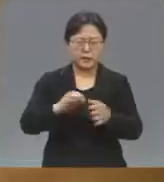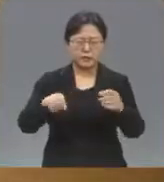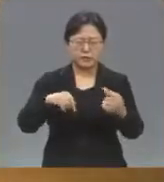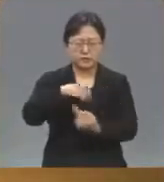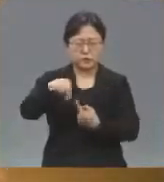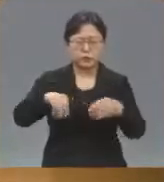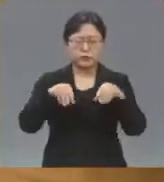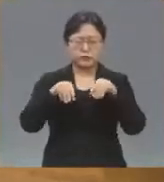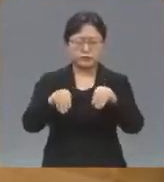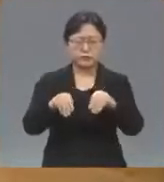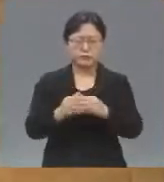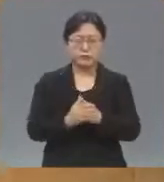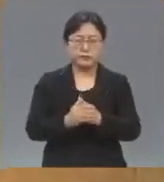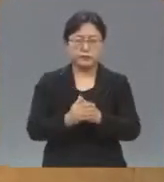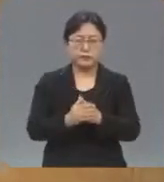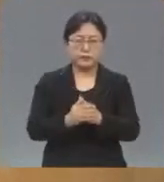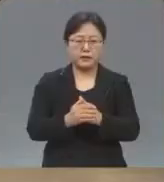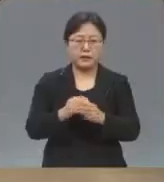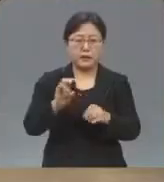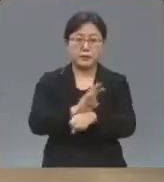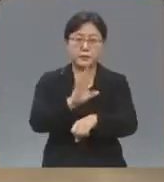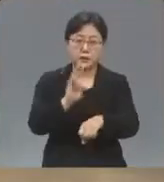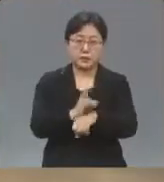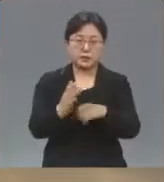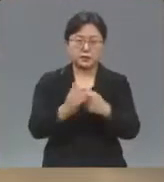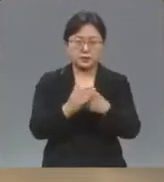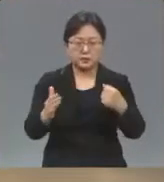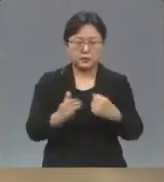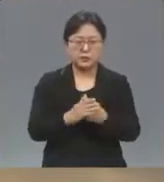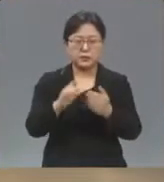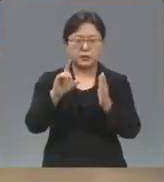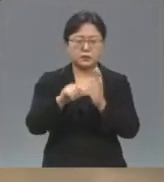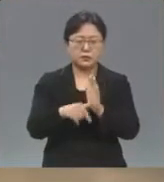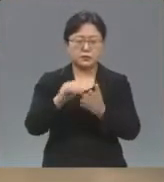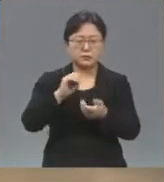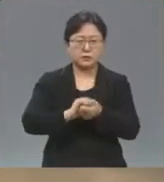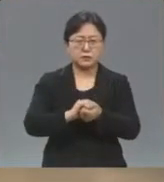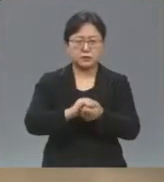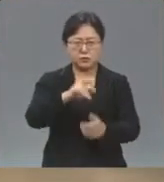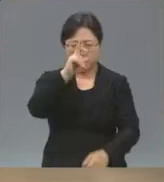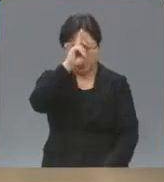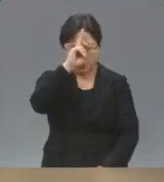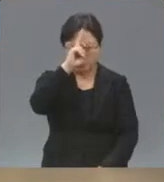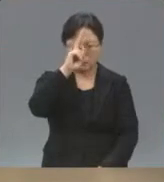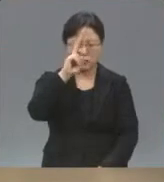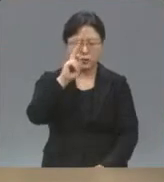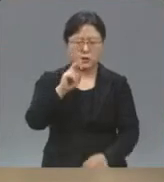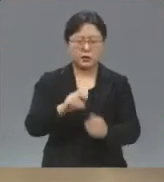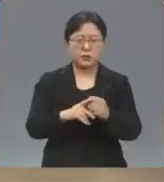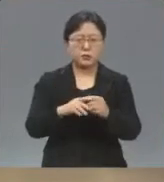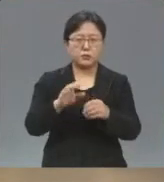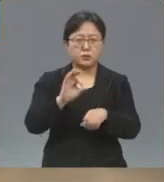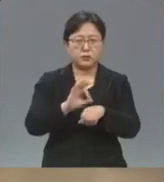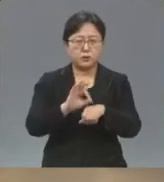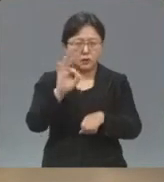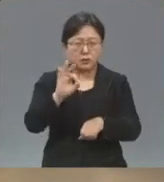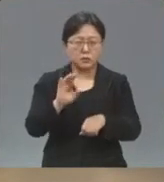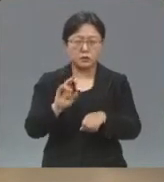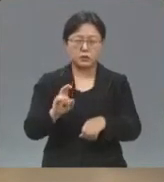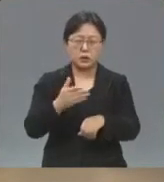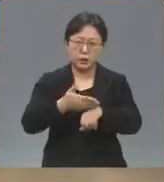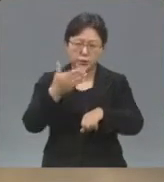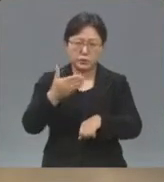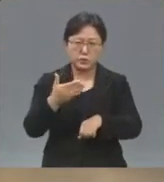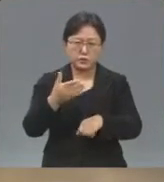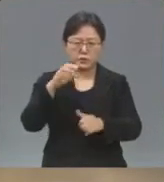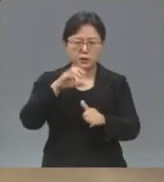중단 했습니다 24시간 없어 다 보니까 시간제한이 뭐 24시까지 또 22시까지 22시까지 이렇게 단축